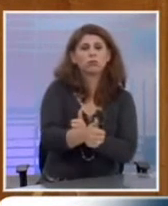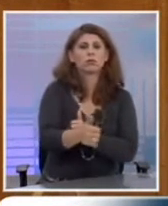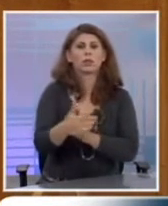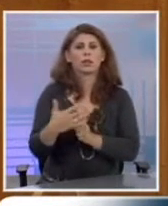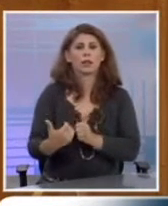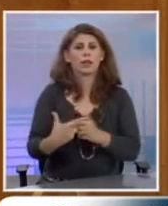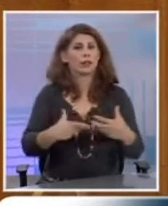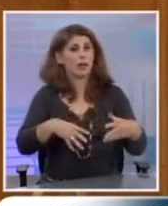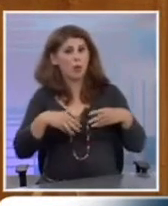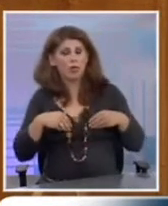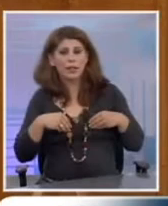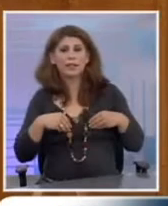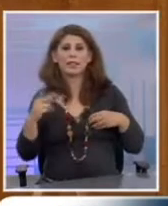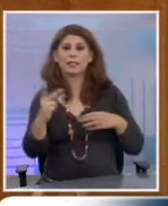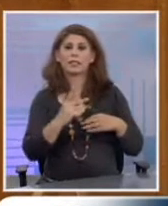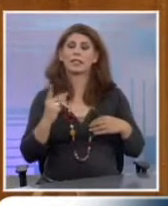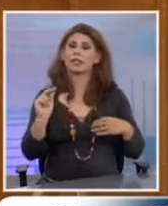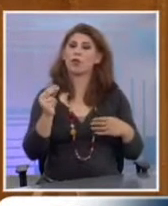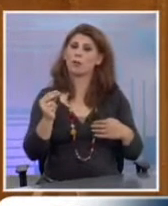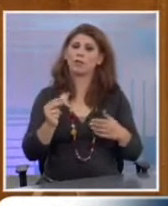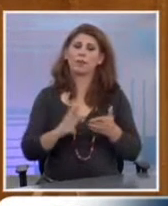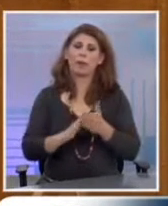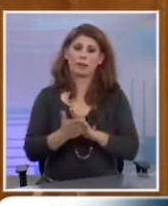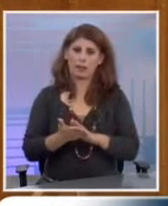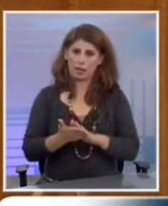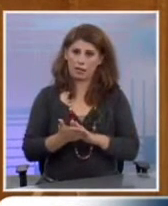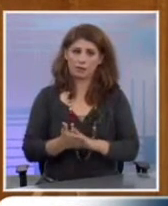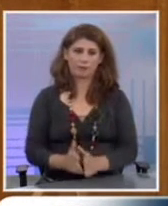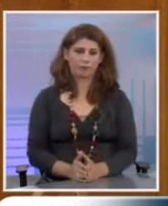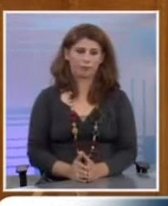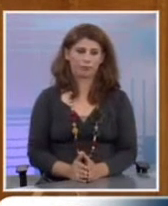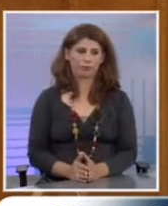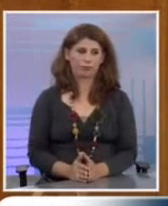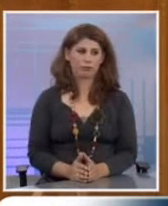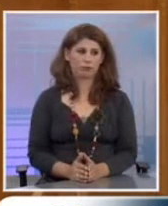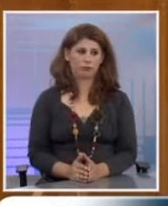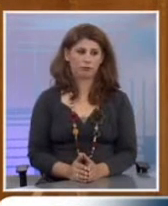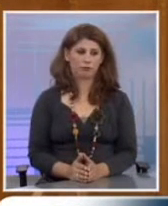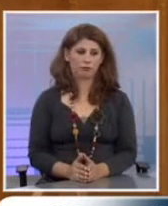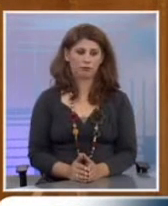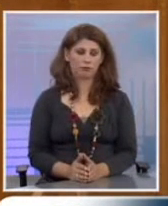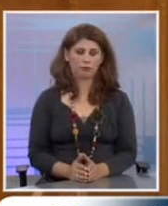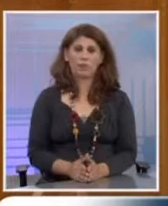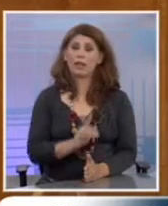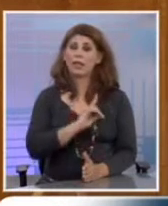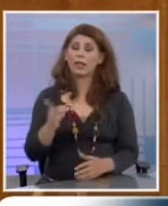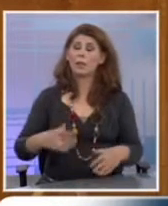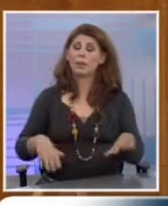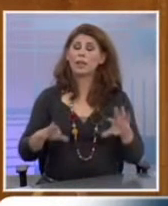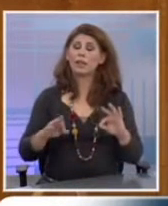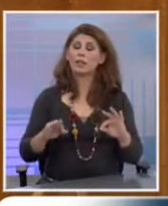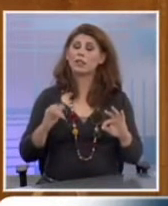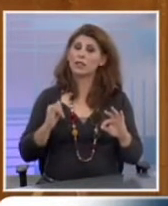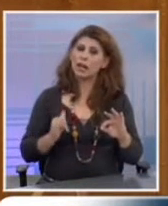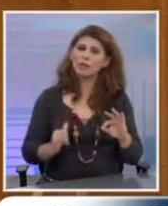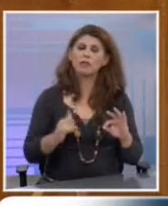τις αποδεκτές κοινοβουλευτικές πρακτικές για να μην ξεκινήσει, για να καθυστερήσει, δεν ξέρω